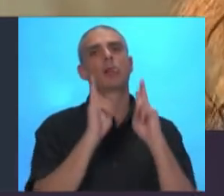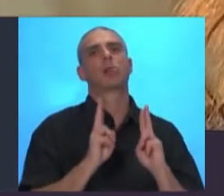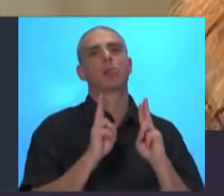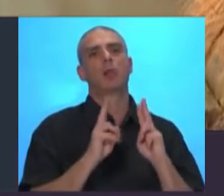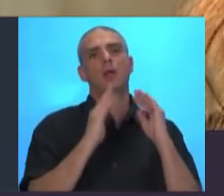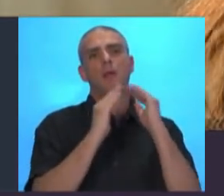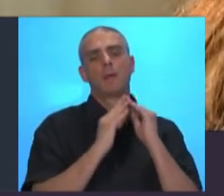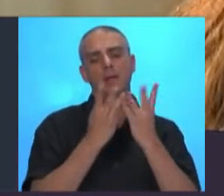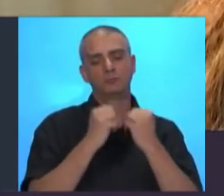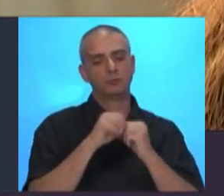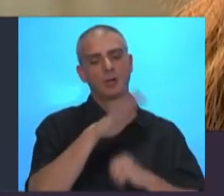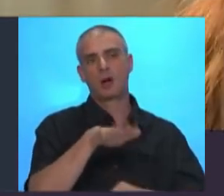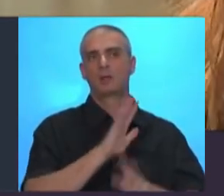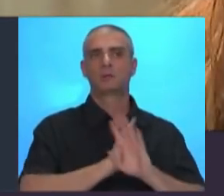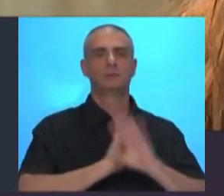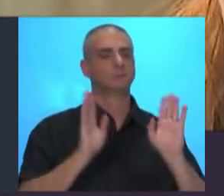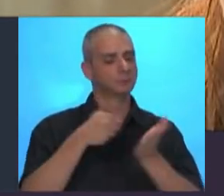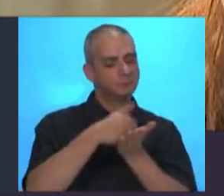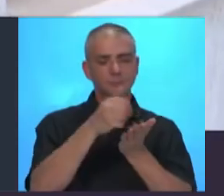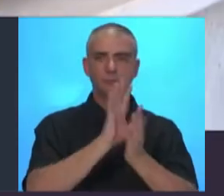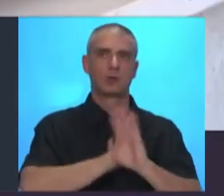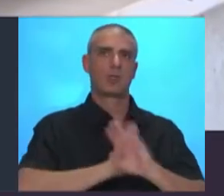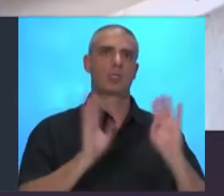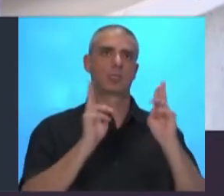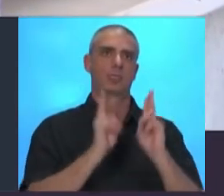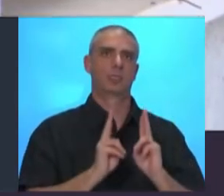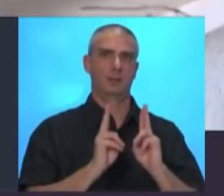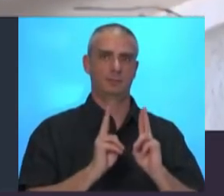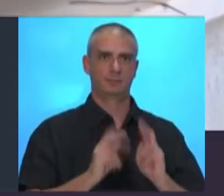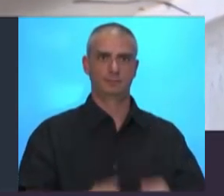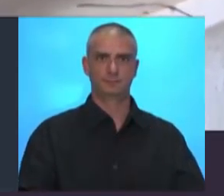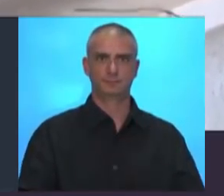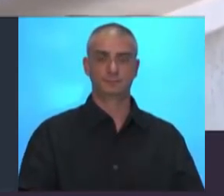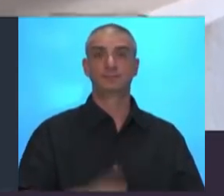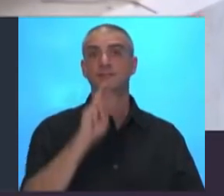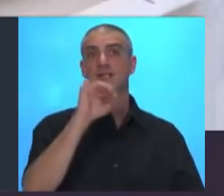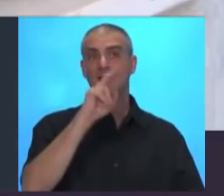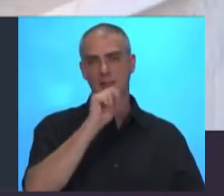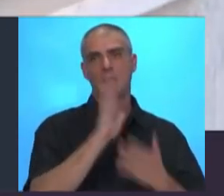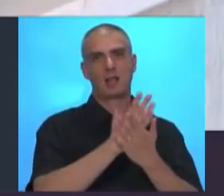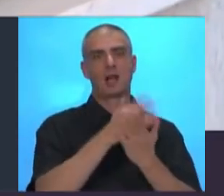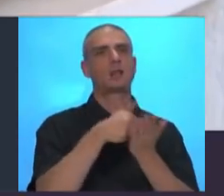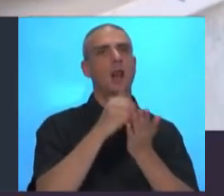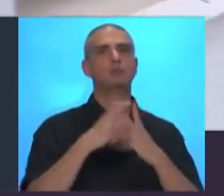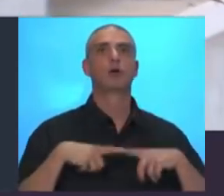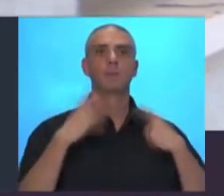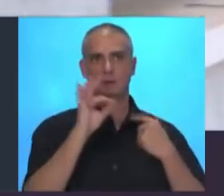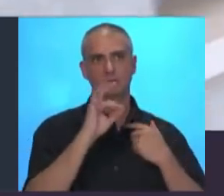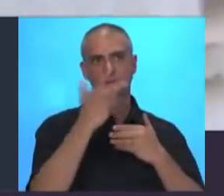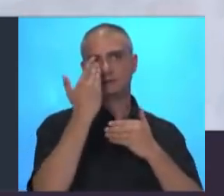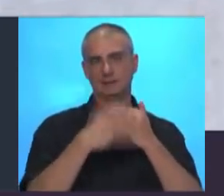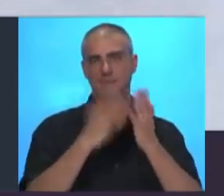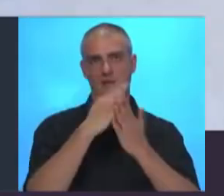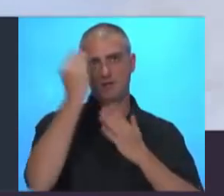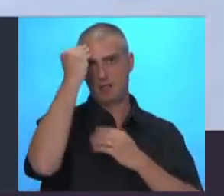בבית והמשפחה והילדים. לא ממשיכים. רינאל, שהחליטה להמשיך בחייה, סיימה כבר את